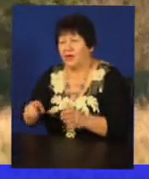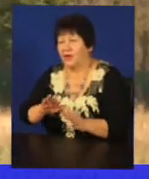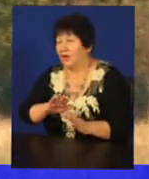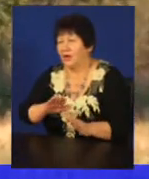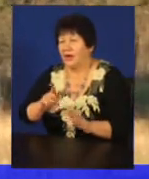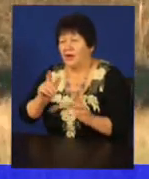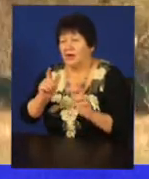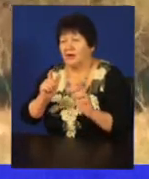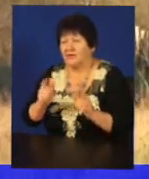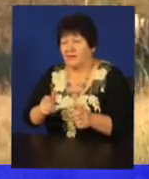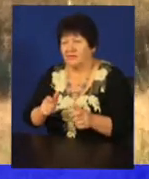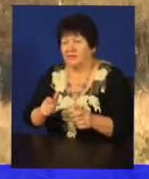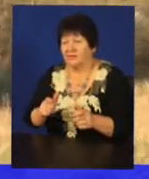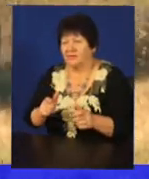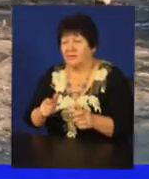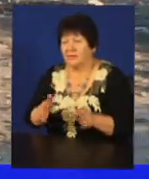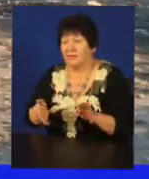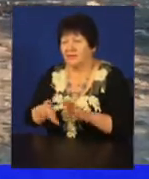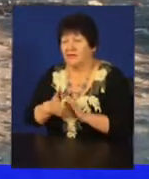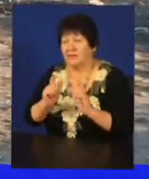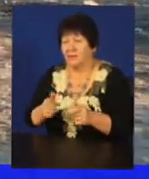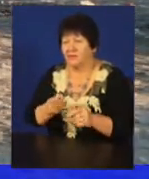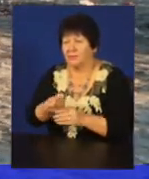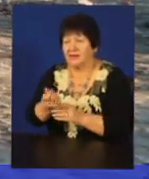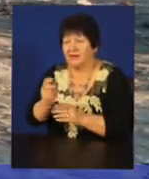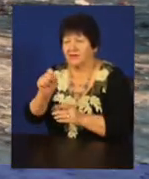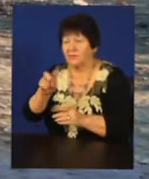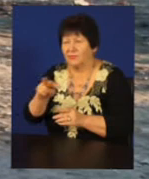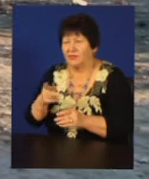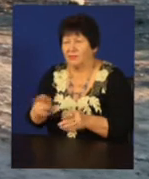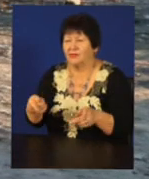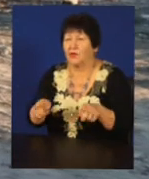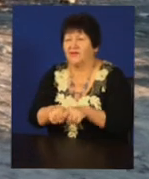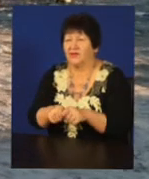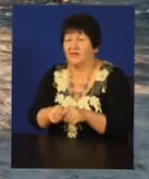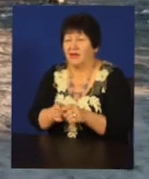să plătească taxa 11 lei de persoană pe lună pentru acest serviciu.